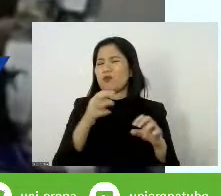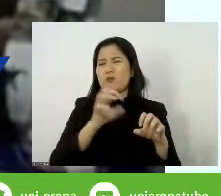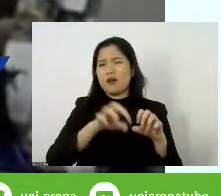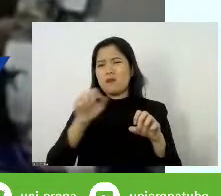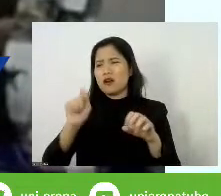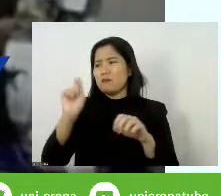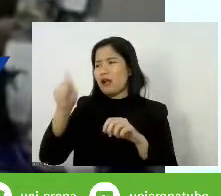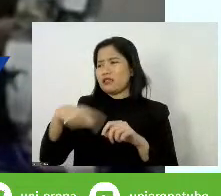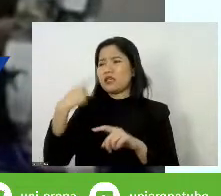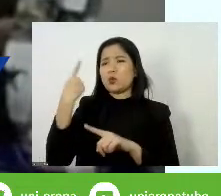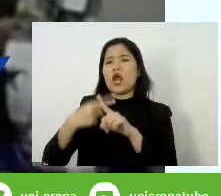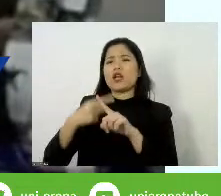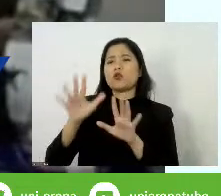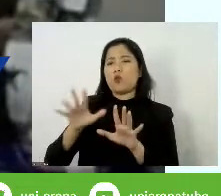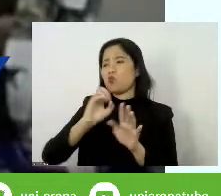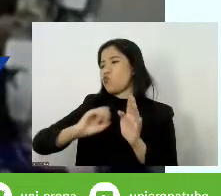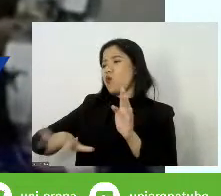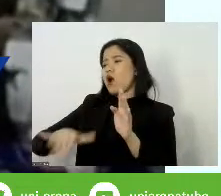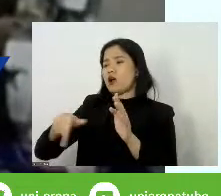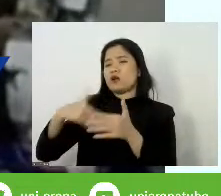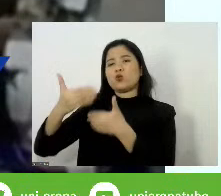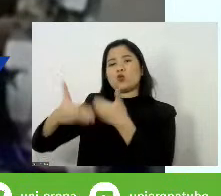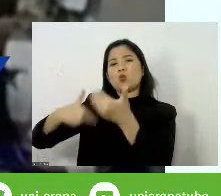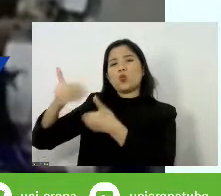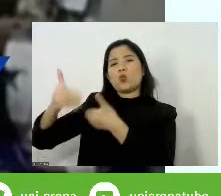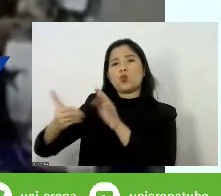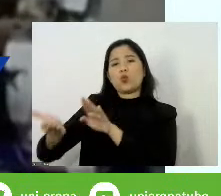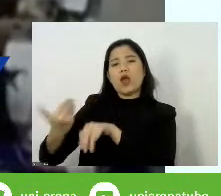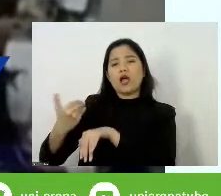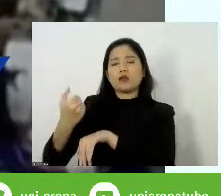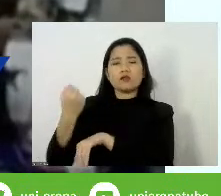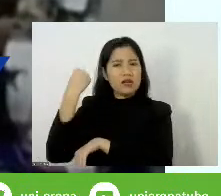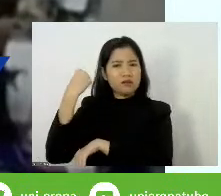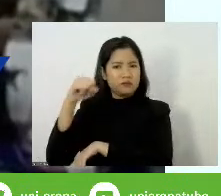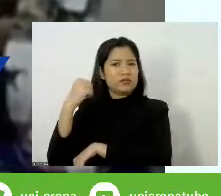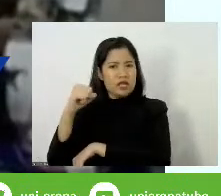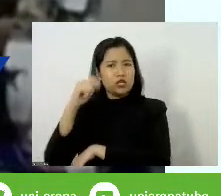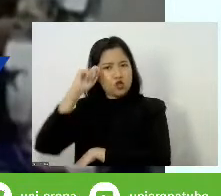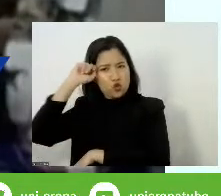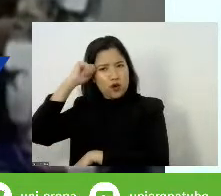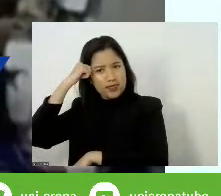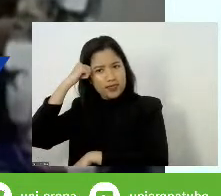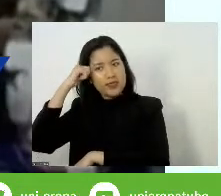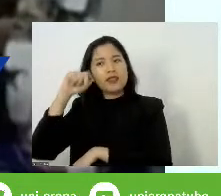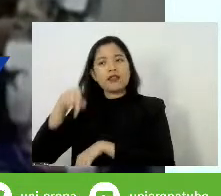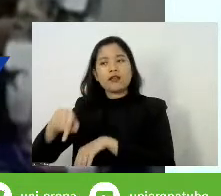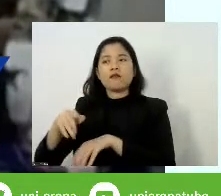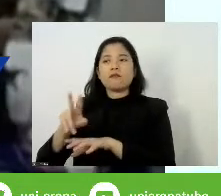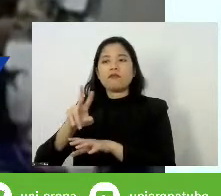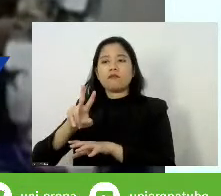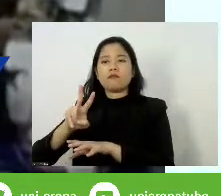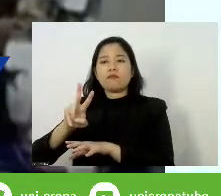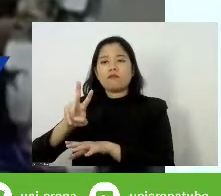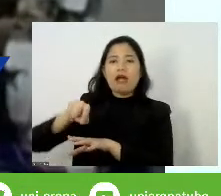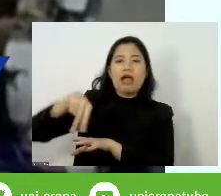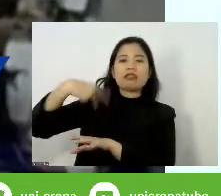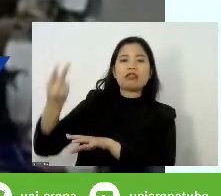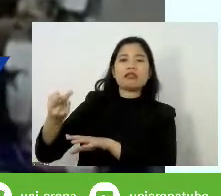yang dapat yang sulit didaur ulang dan juga Mulai beralih ke